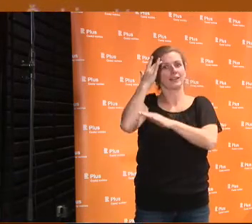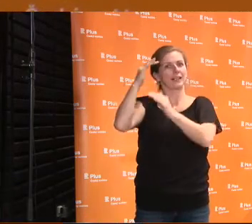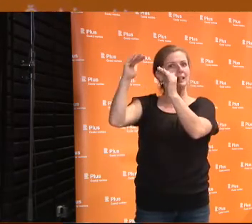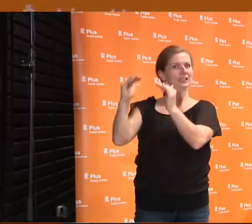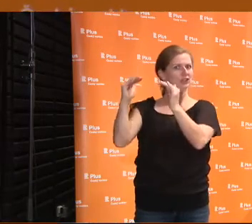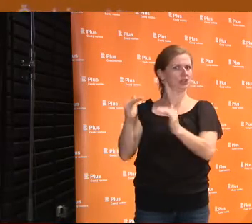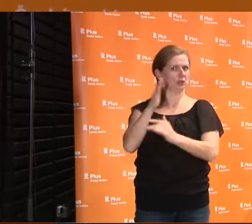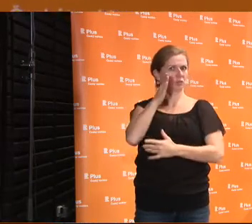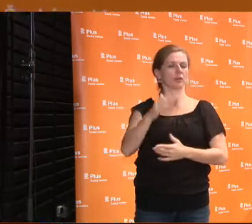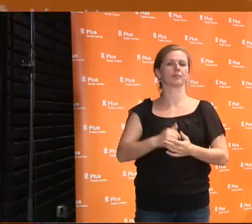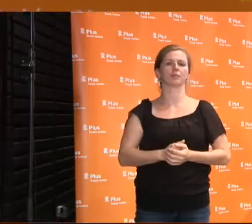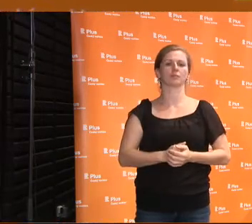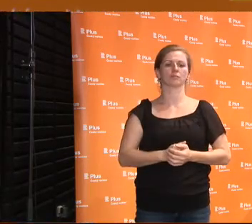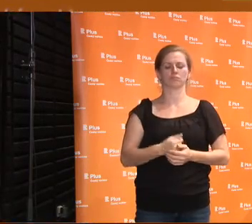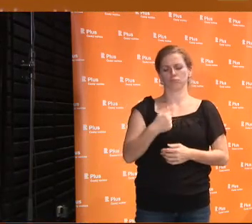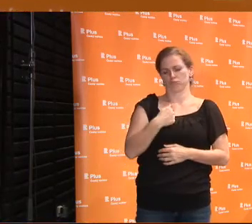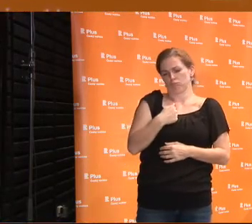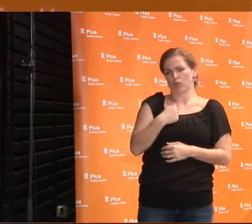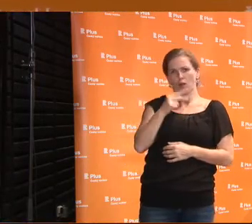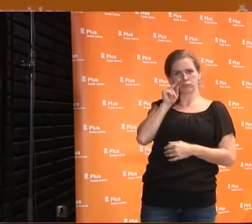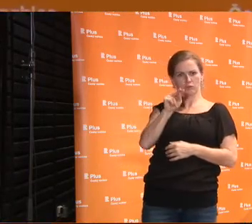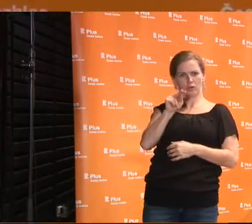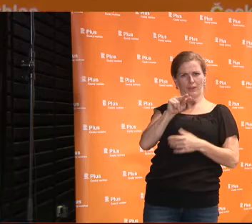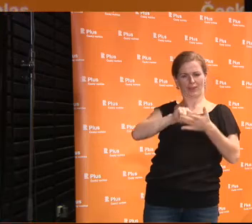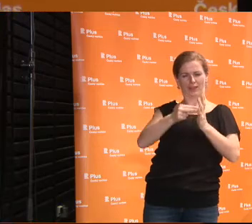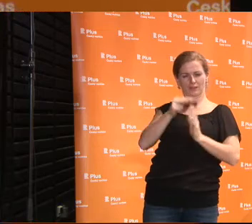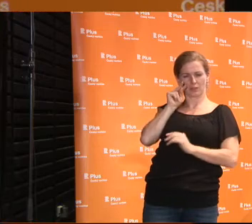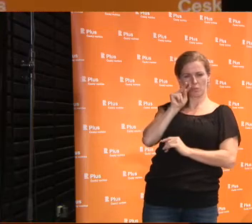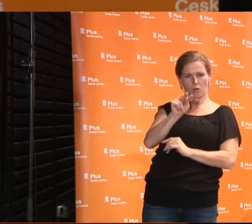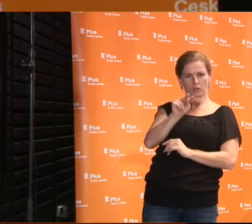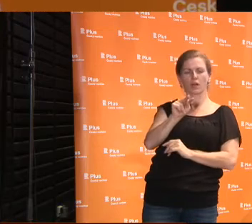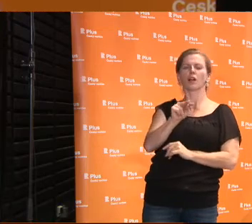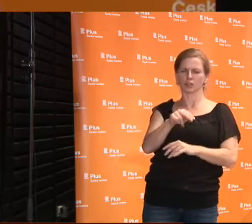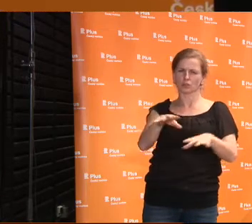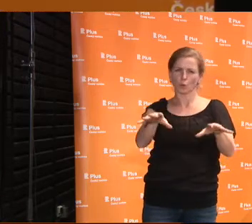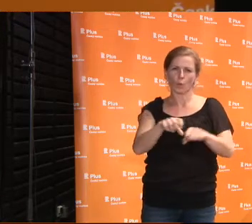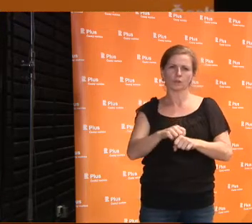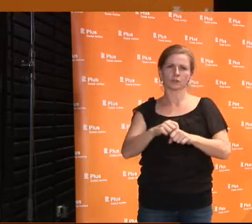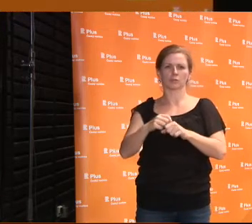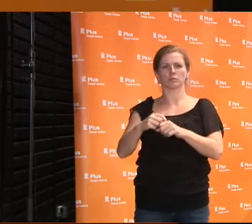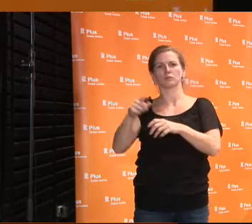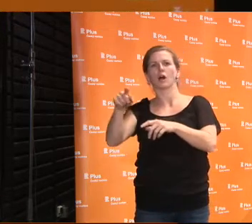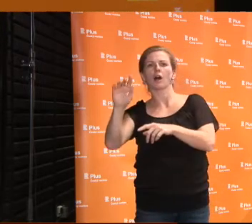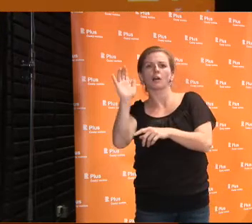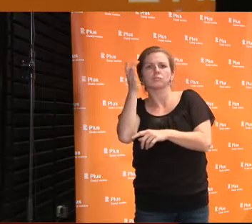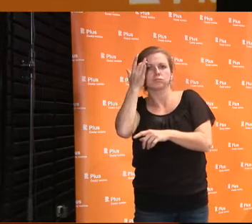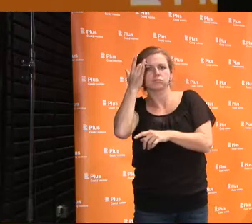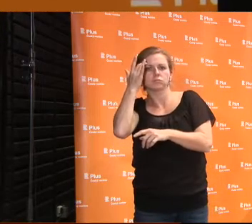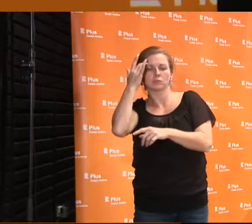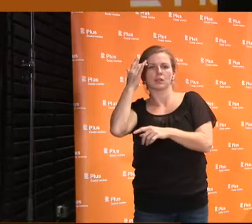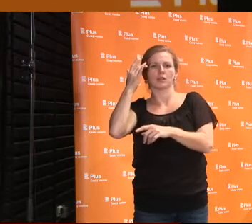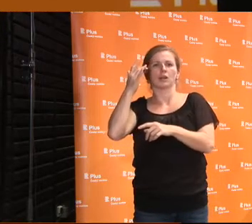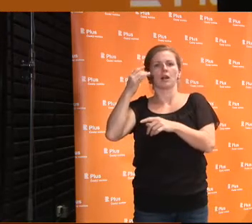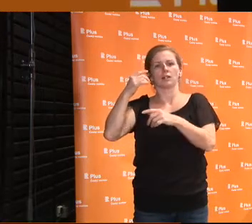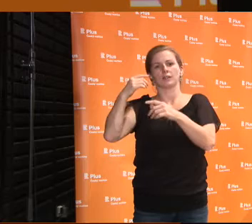věci vidím z té technické stránky, ale souhlasím s vámi, že ta stránka emocionální nebo ta emoční inteligence